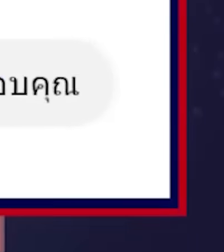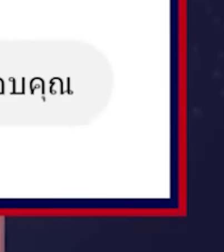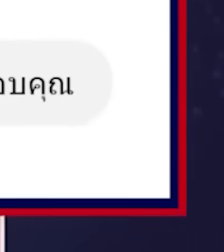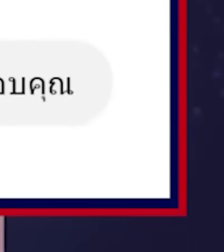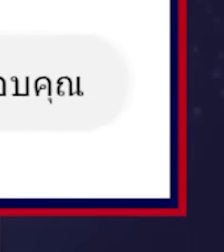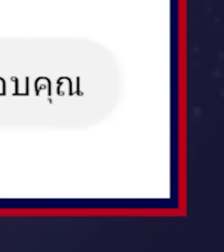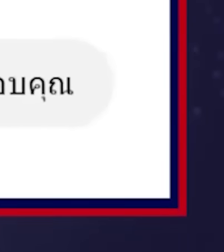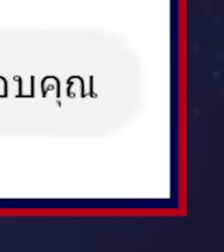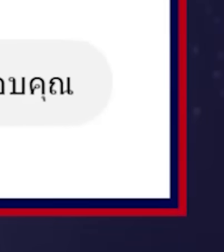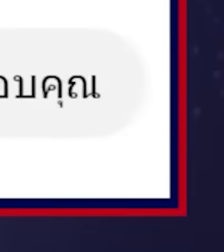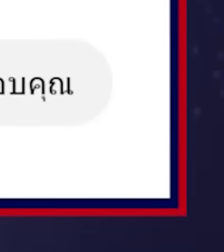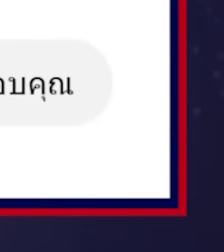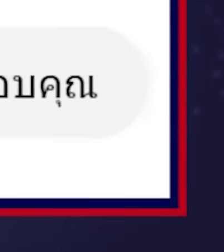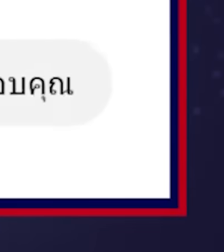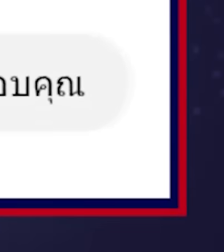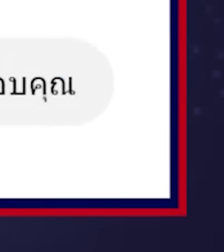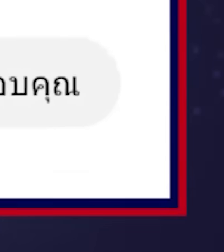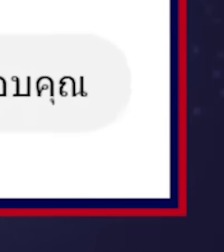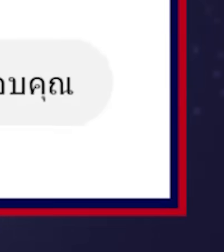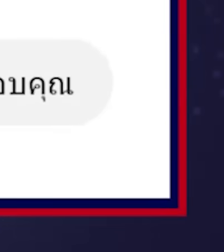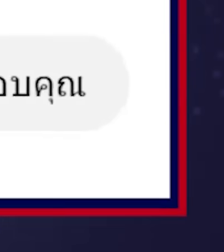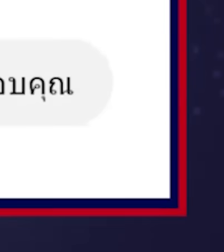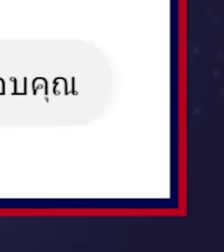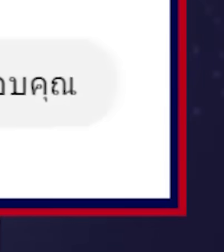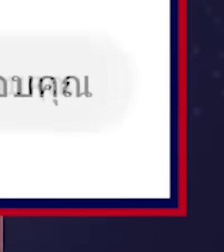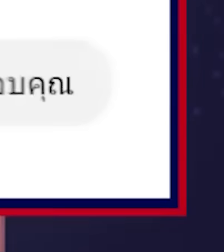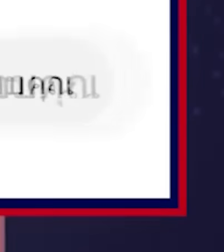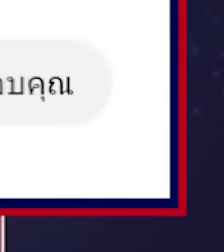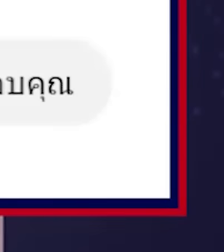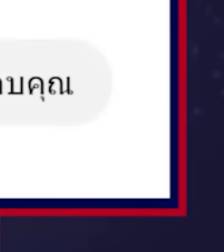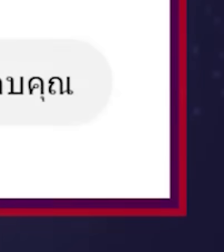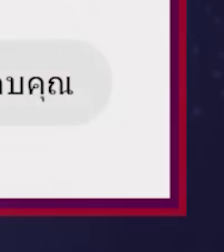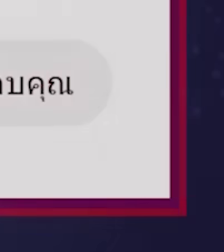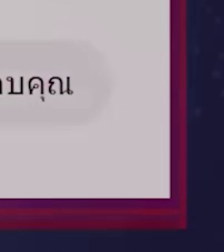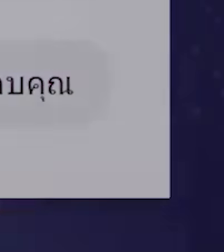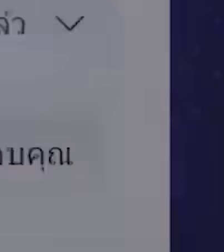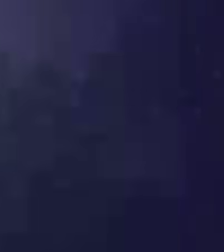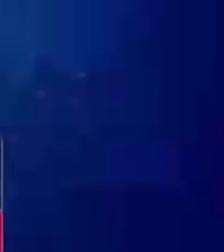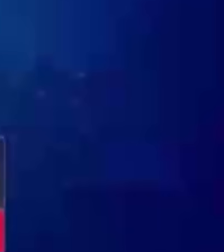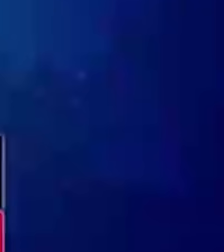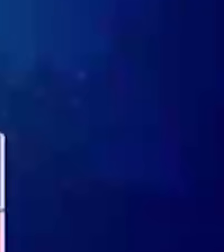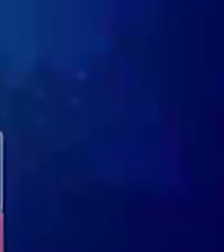จอร์ใหม่ของทาง YouTube ได้ทางด้านล่างขวามือ Bright TV ขอบคุณค่ะ